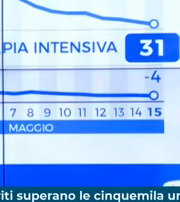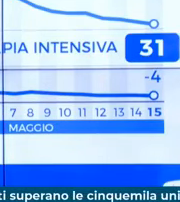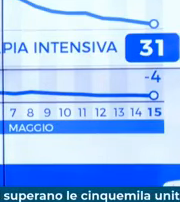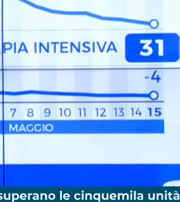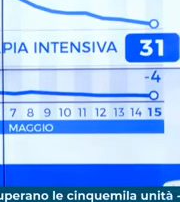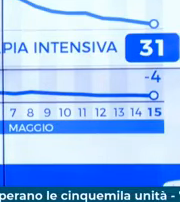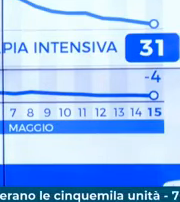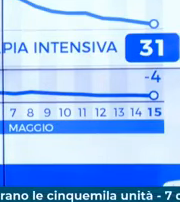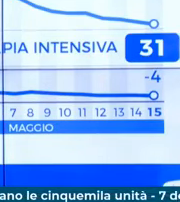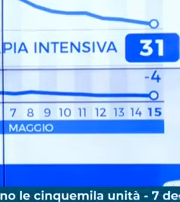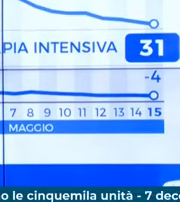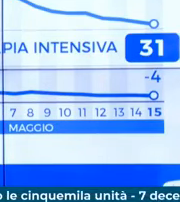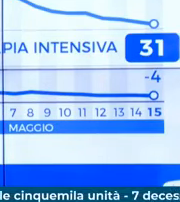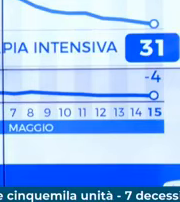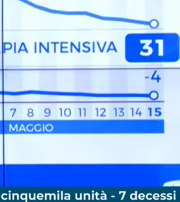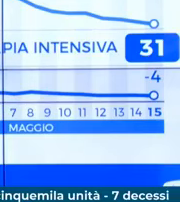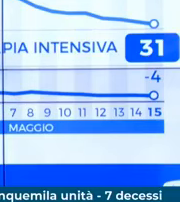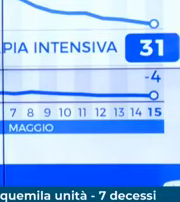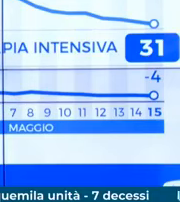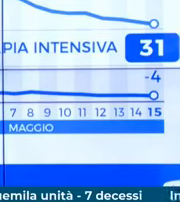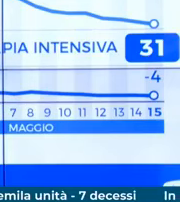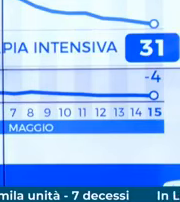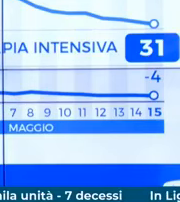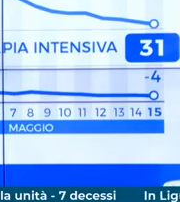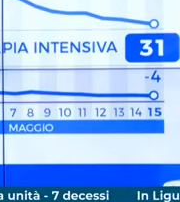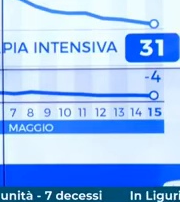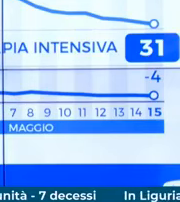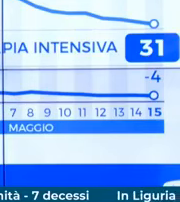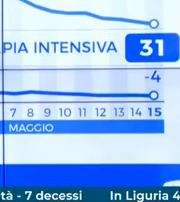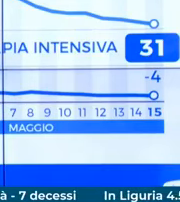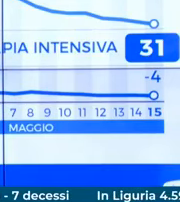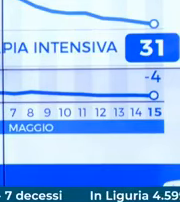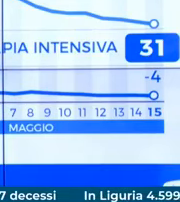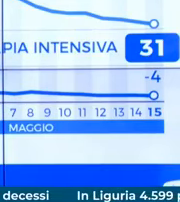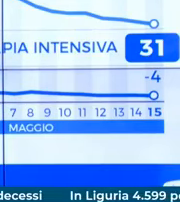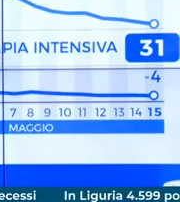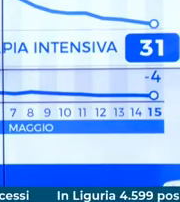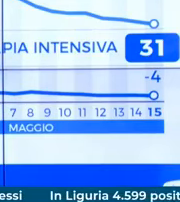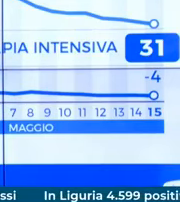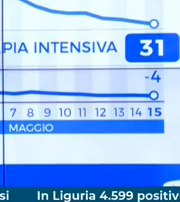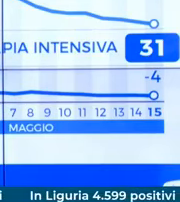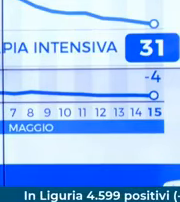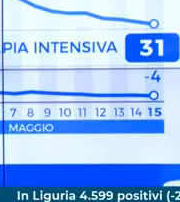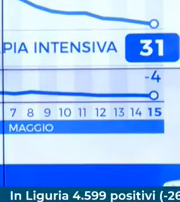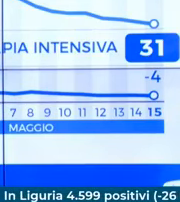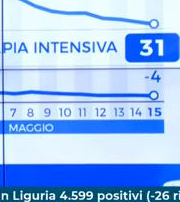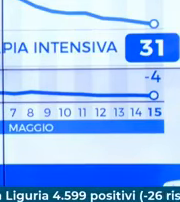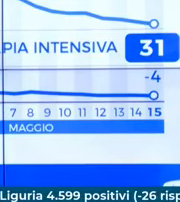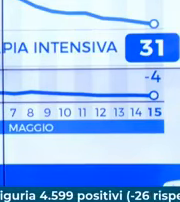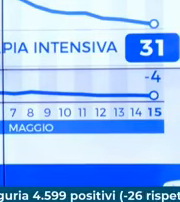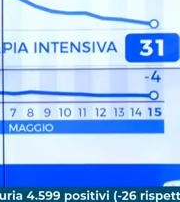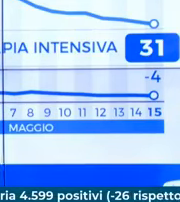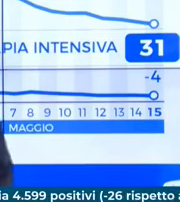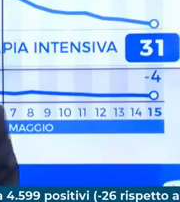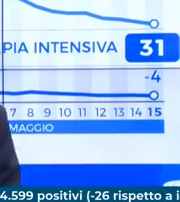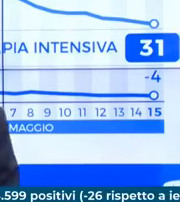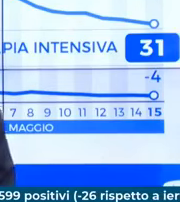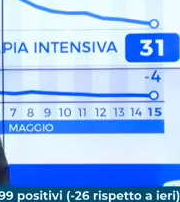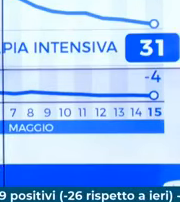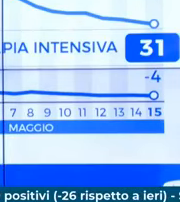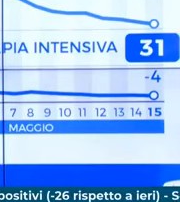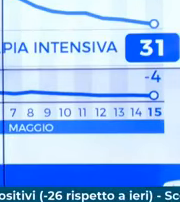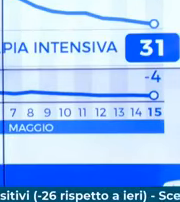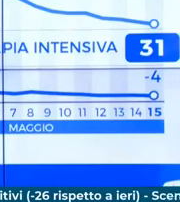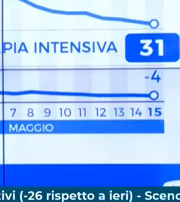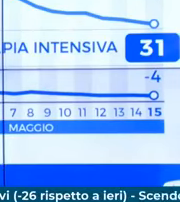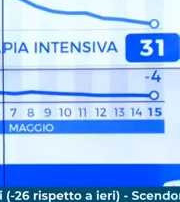intendiamo affrontare questa fase 2 e poi 3 che si aprirà con lunedì prossimo. Tanto per chi non li avesse già letti